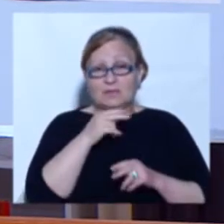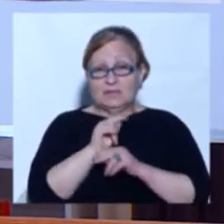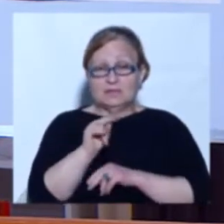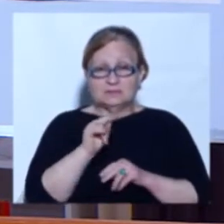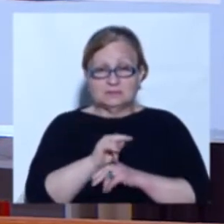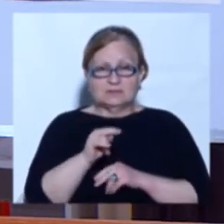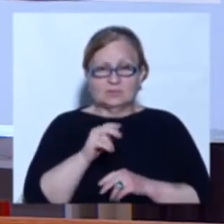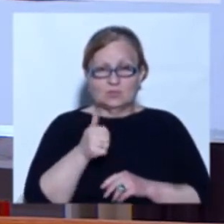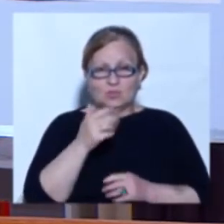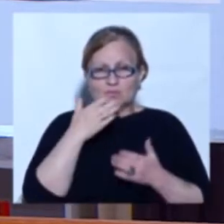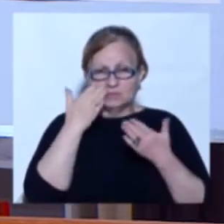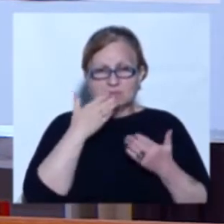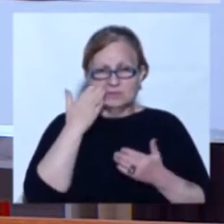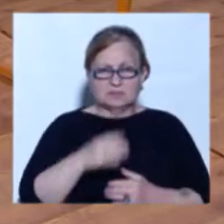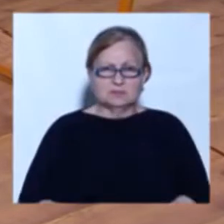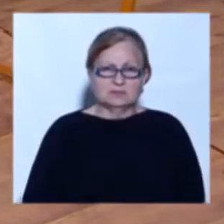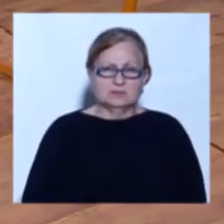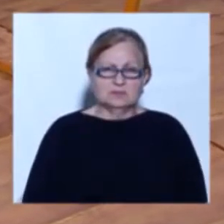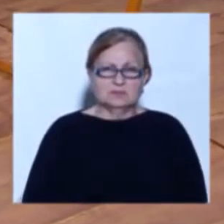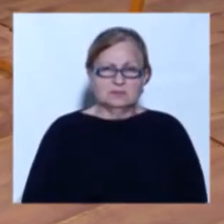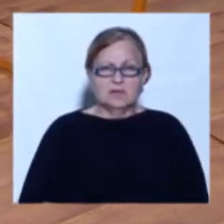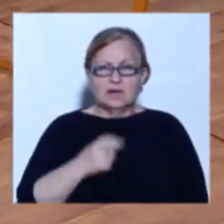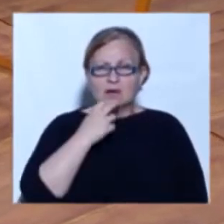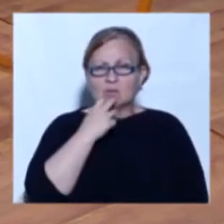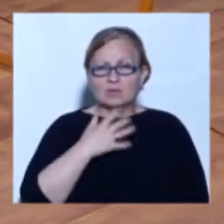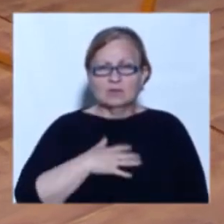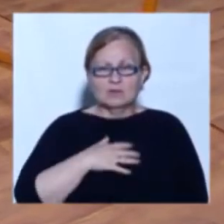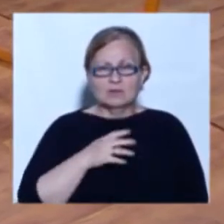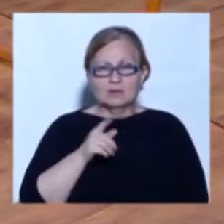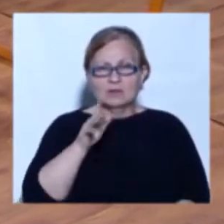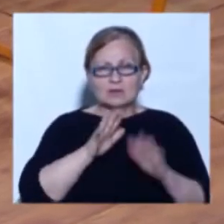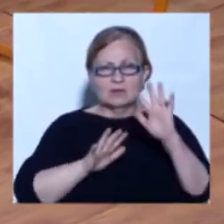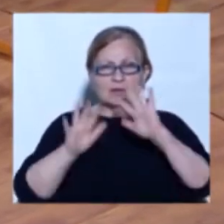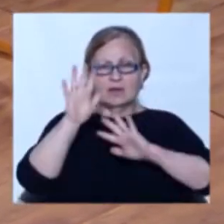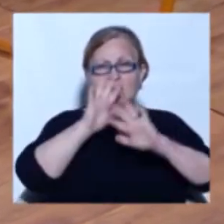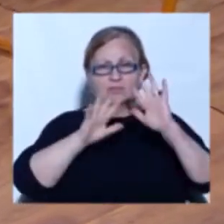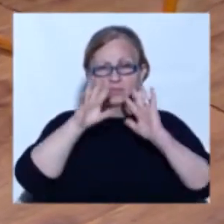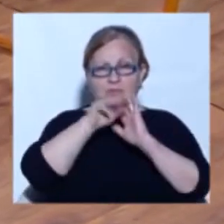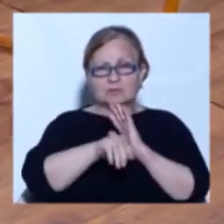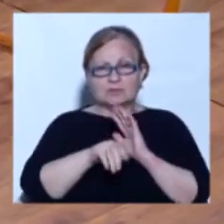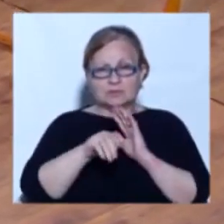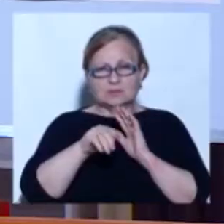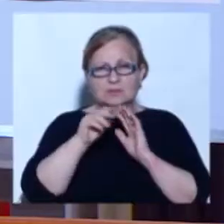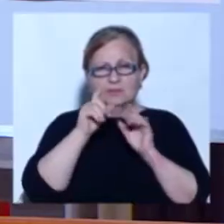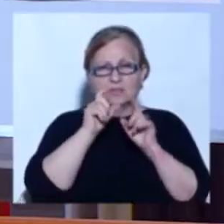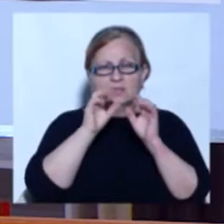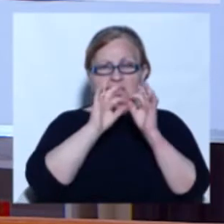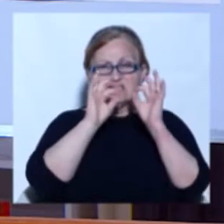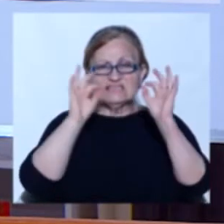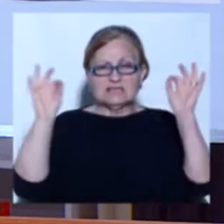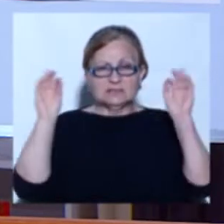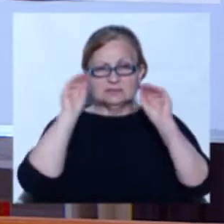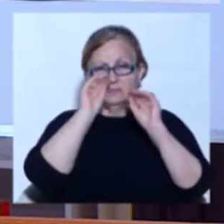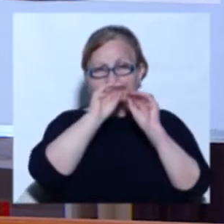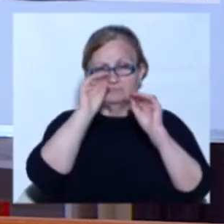როგორ უნდა წავიკითხოთ ნახატი. კომიქსებში ღრუბლებში არის ხოლმე ჩაწერილი წინადადებები.